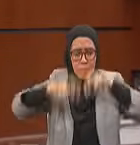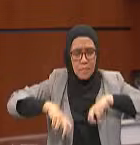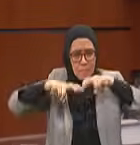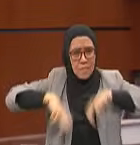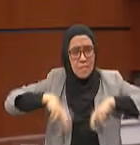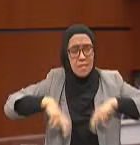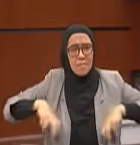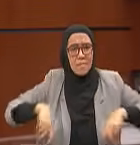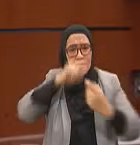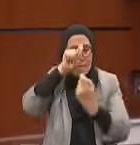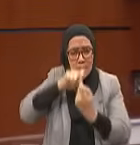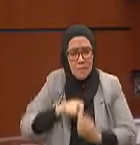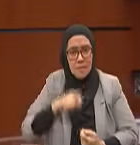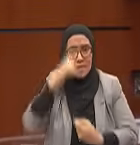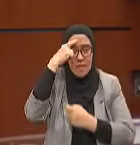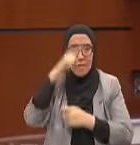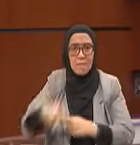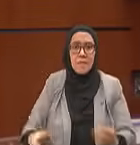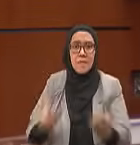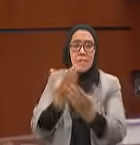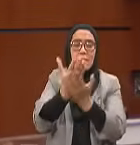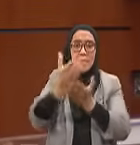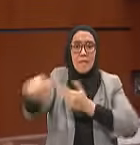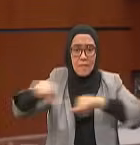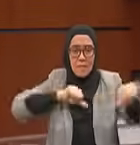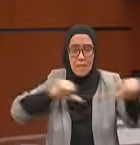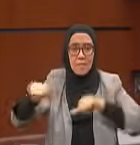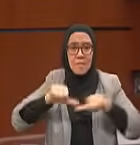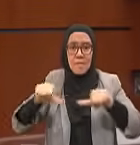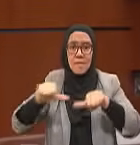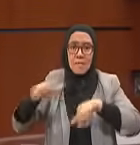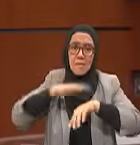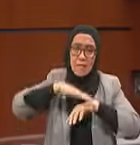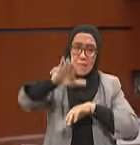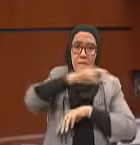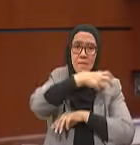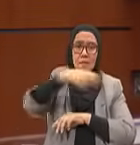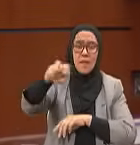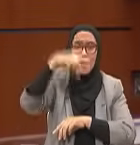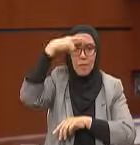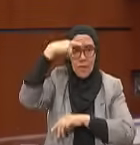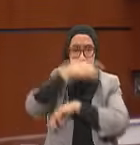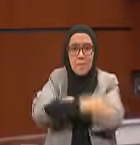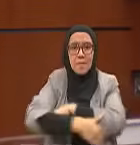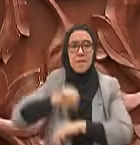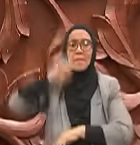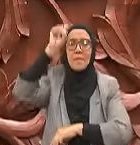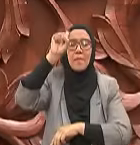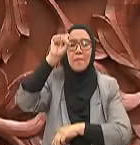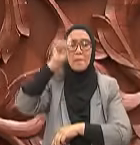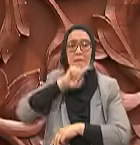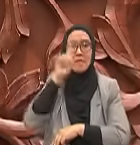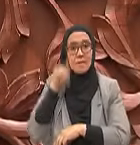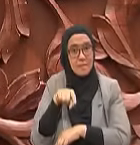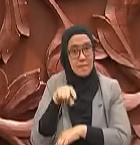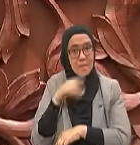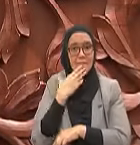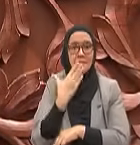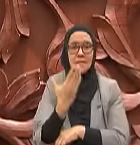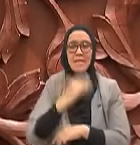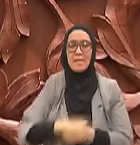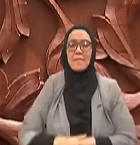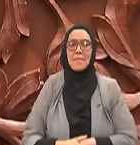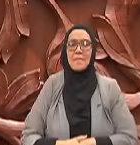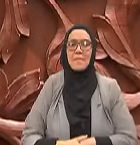melancarkan ekspedisi penawaran primatan logistik dan pengantaran bagi negeri Saba bersih ya head kembali